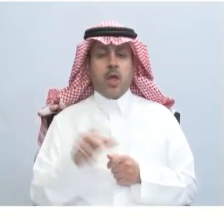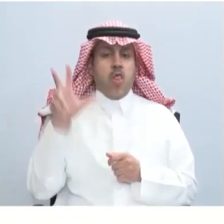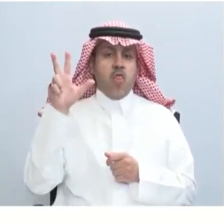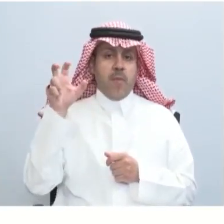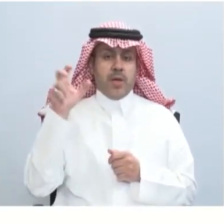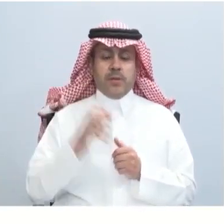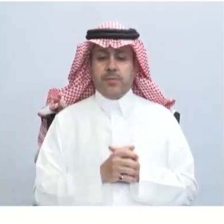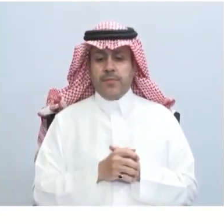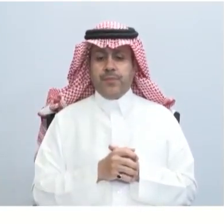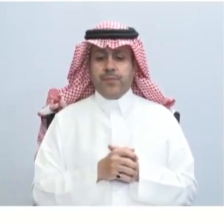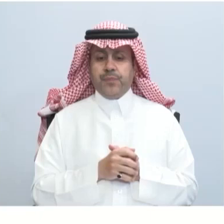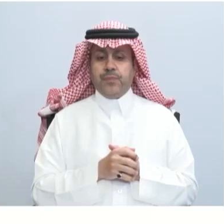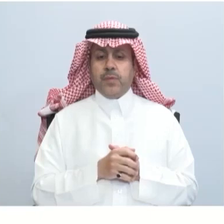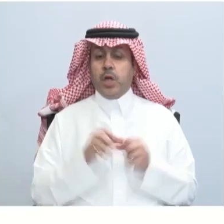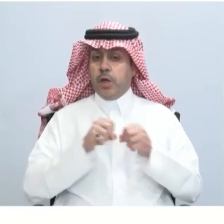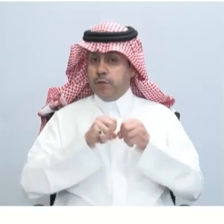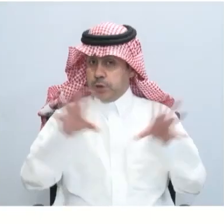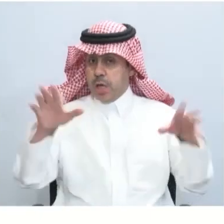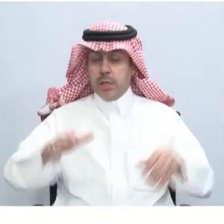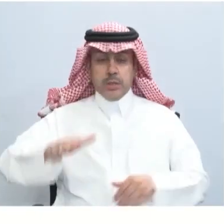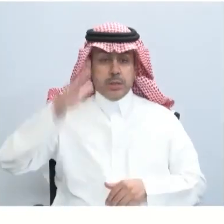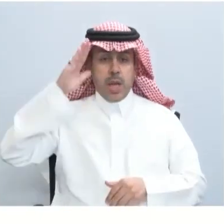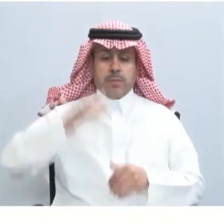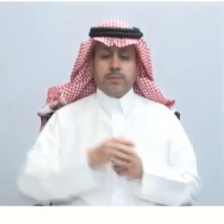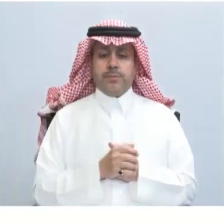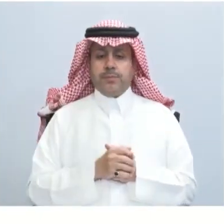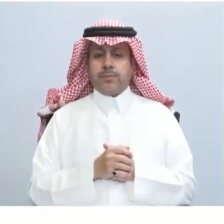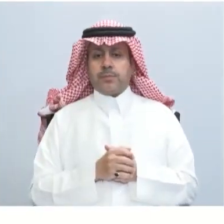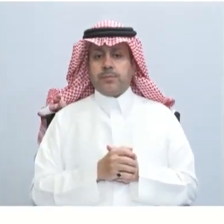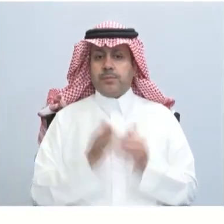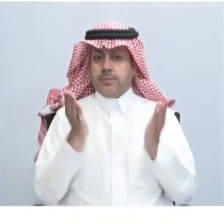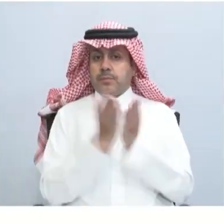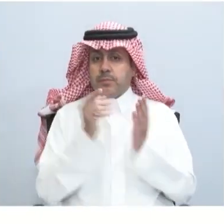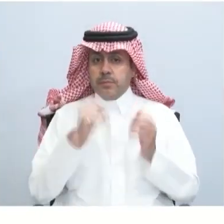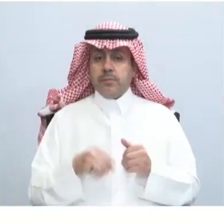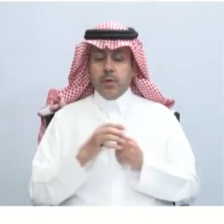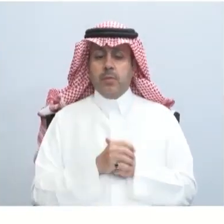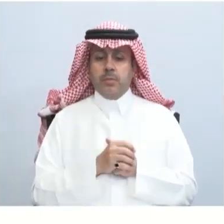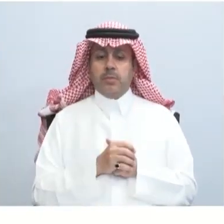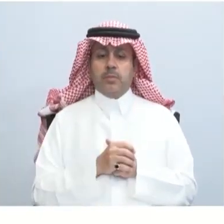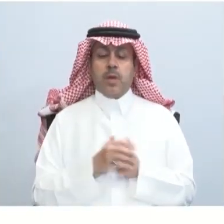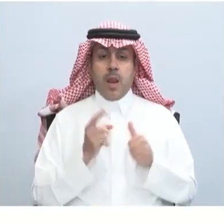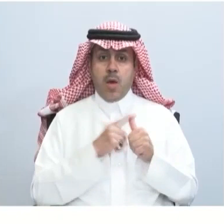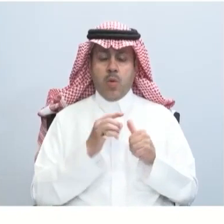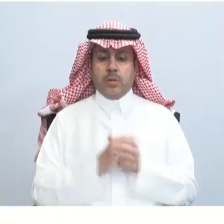80 في موضوع افشاء السلام ودرسنا اليوم هو الدرس